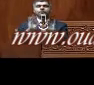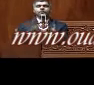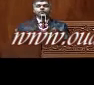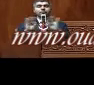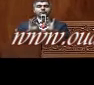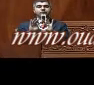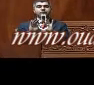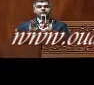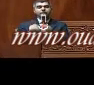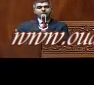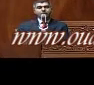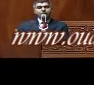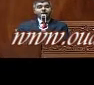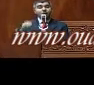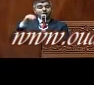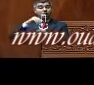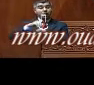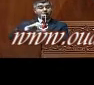المقاول الذاتي